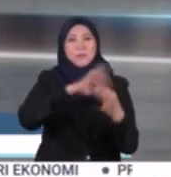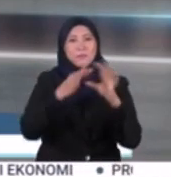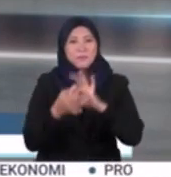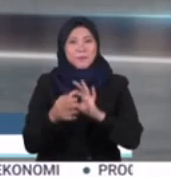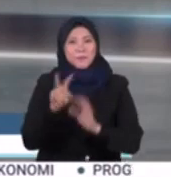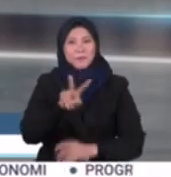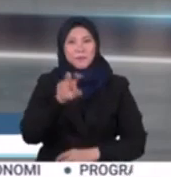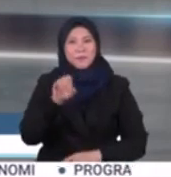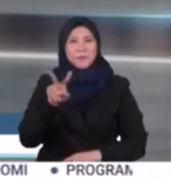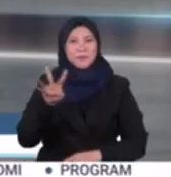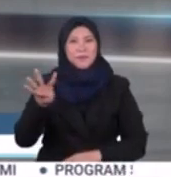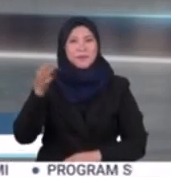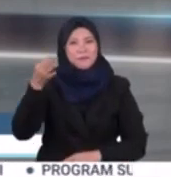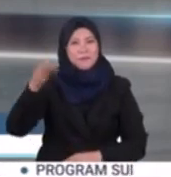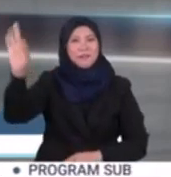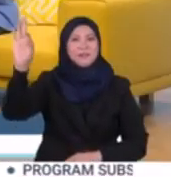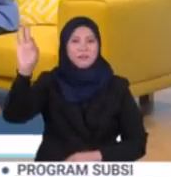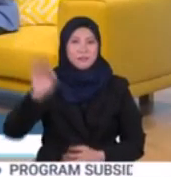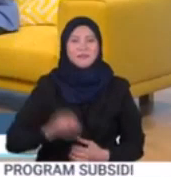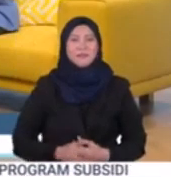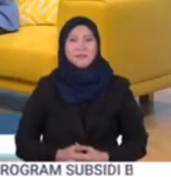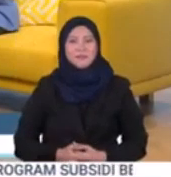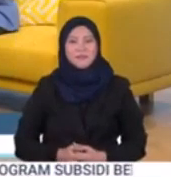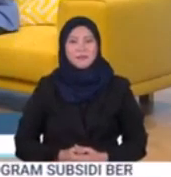2024 di Paris